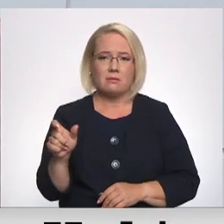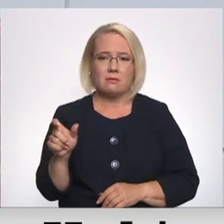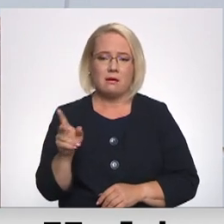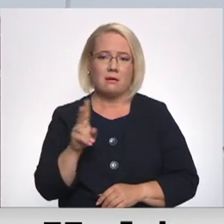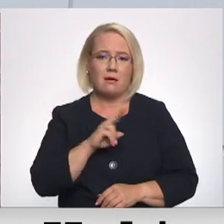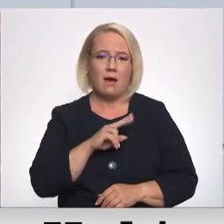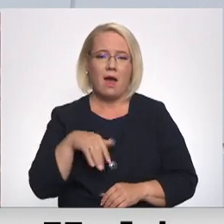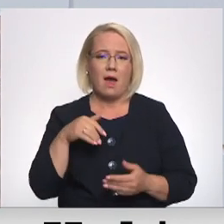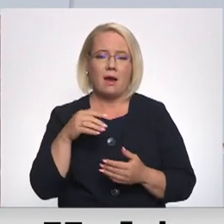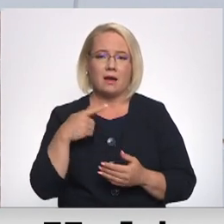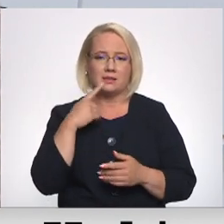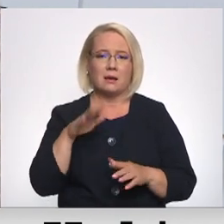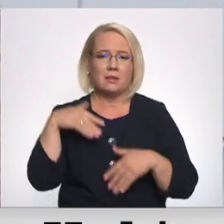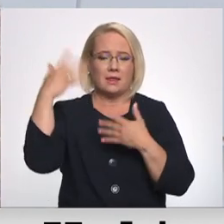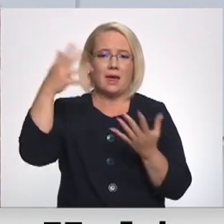Dieva.